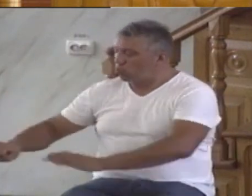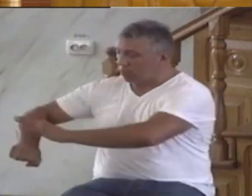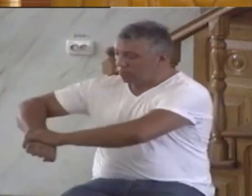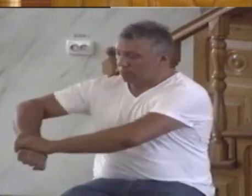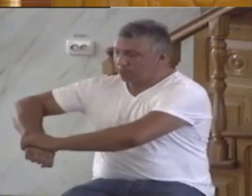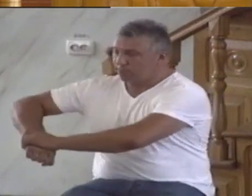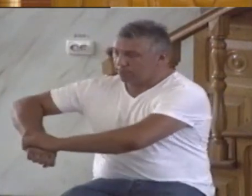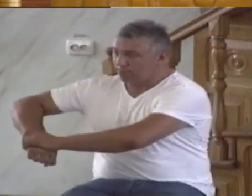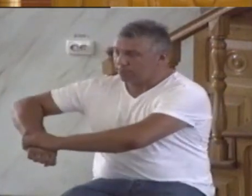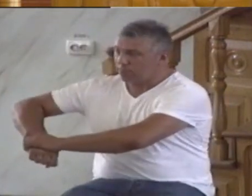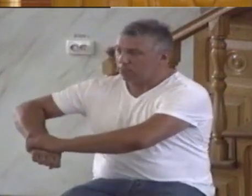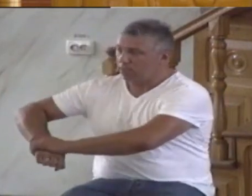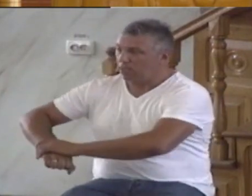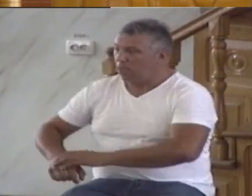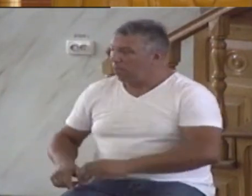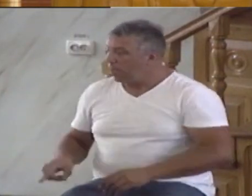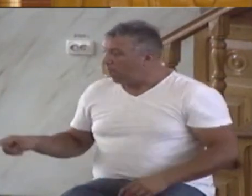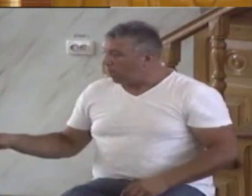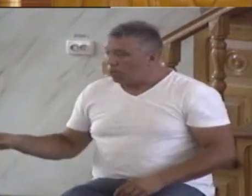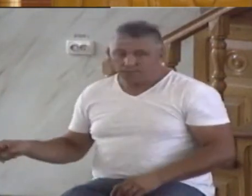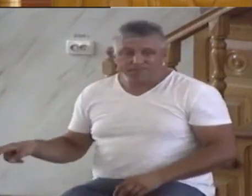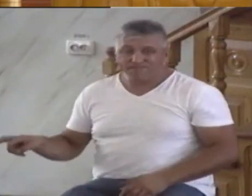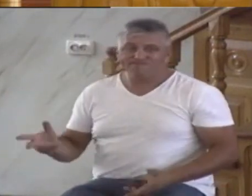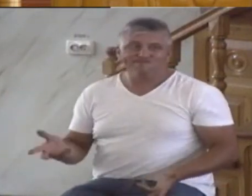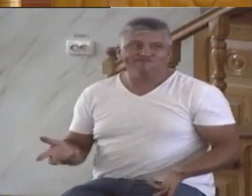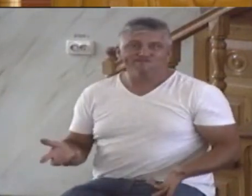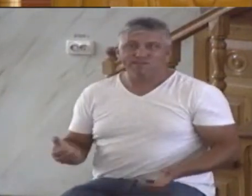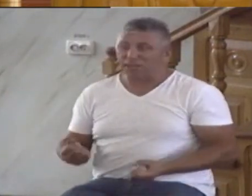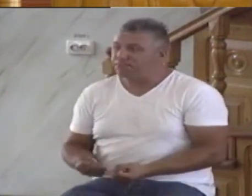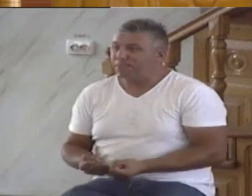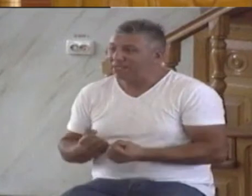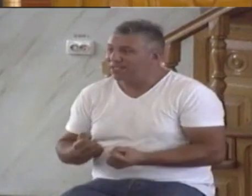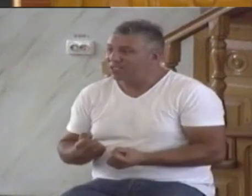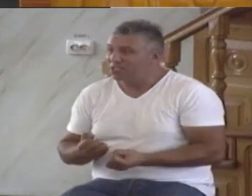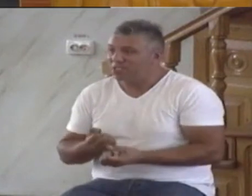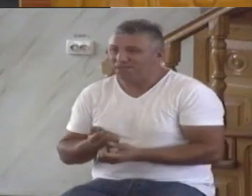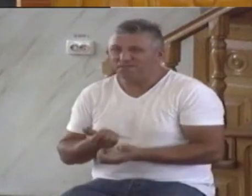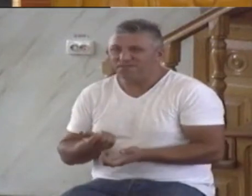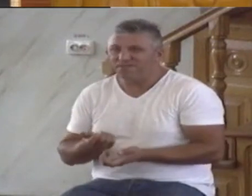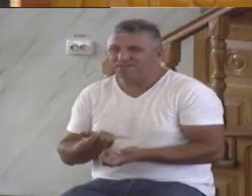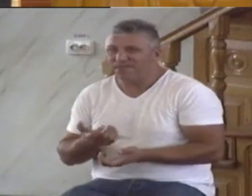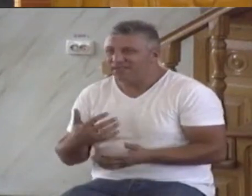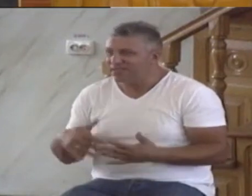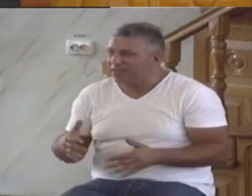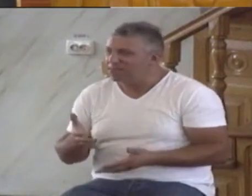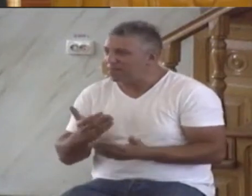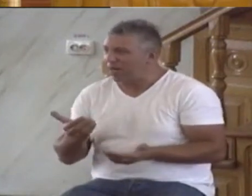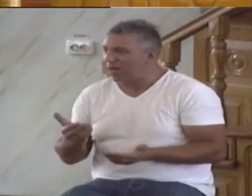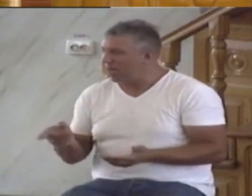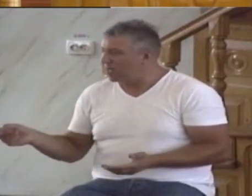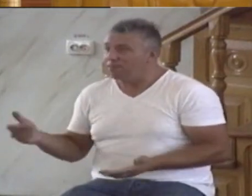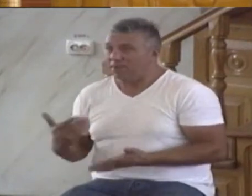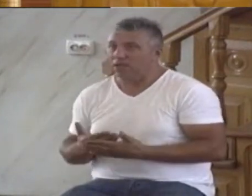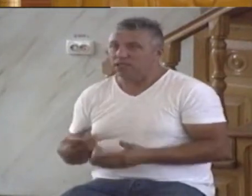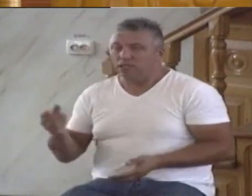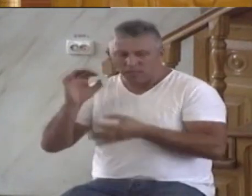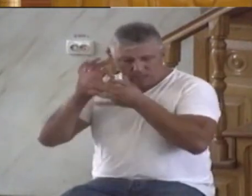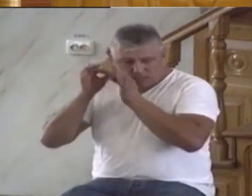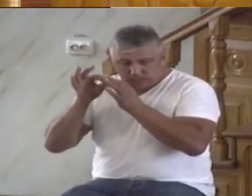какой-то робкой поддержки. «Господи, я перекрестил половину Израиля,